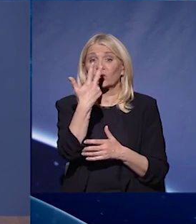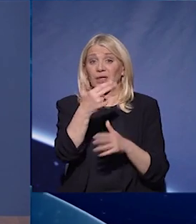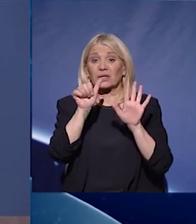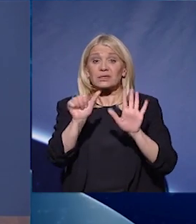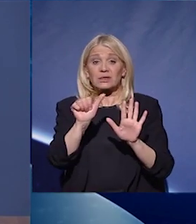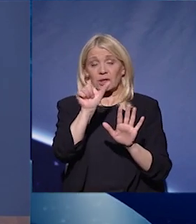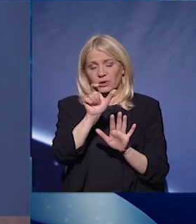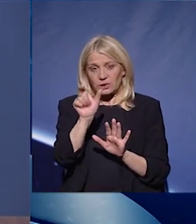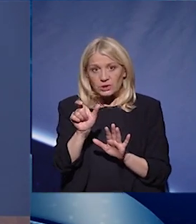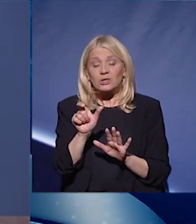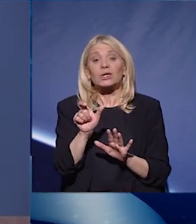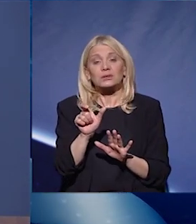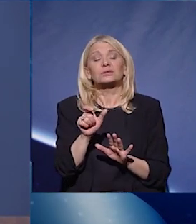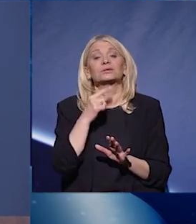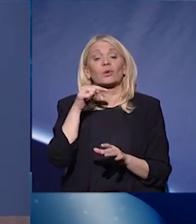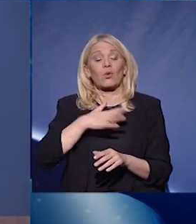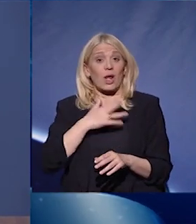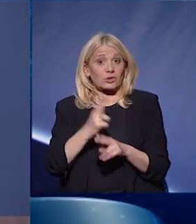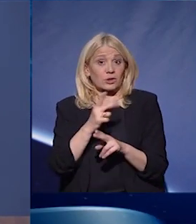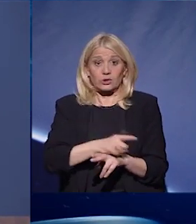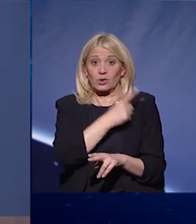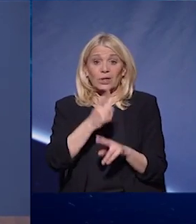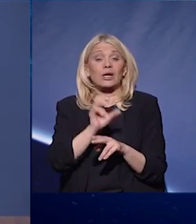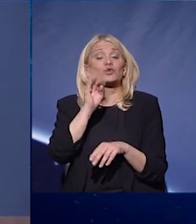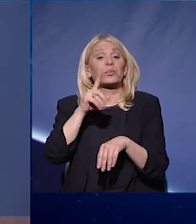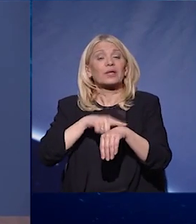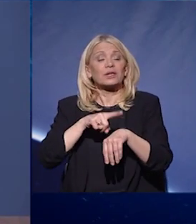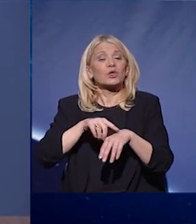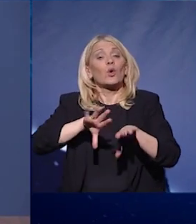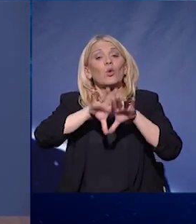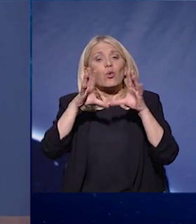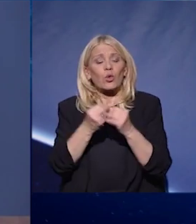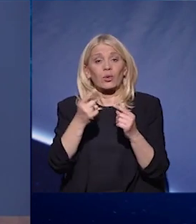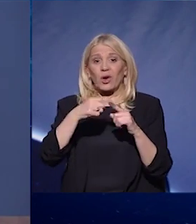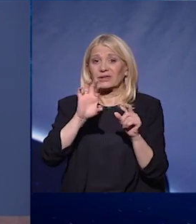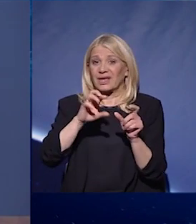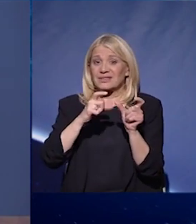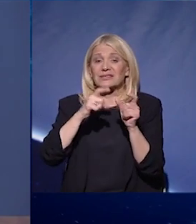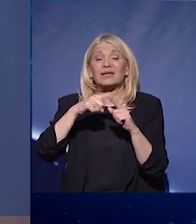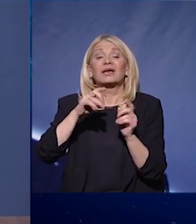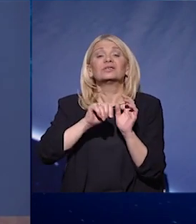136 pacijenta. U našoj zemlji do danas u 15 časova ukupno je testirano